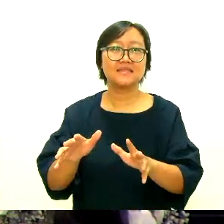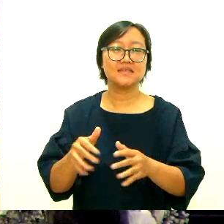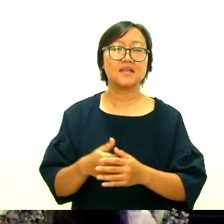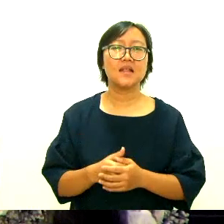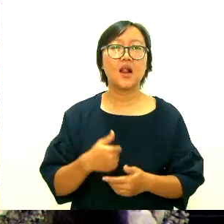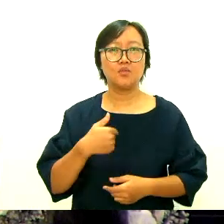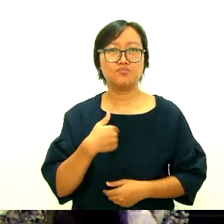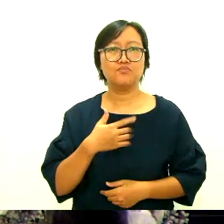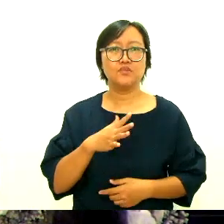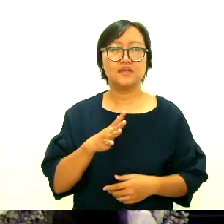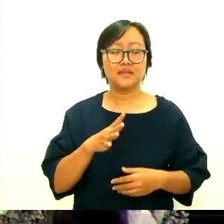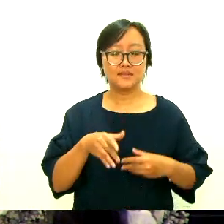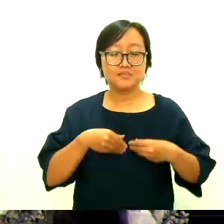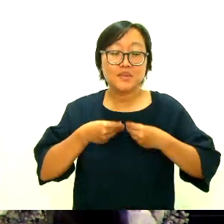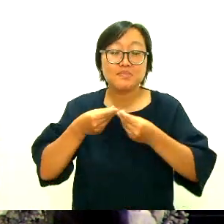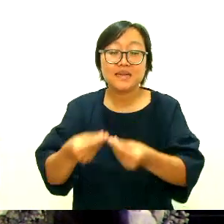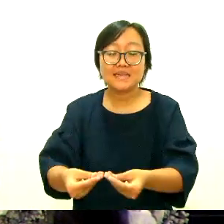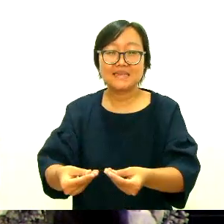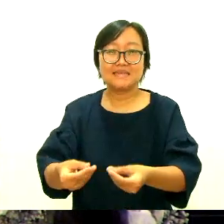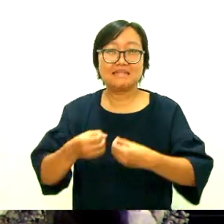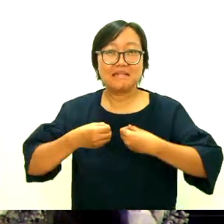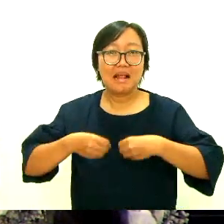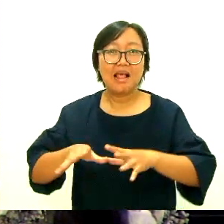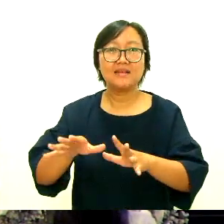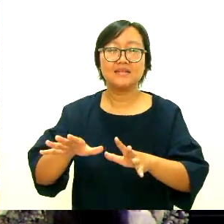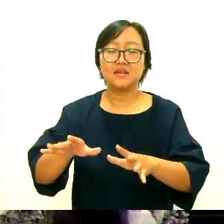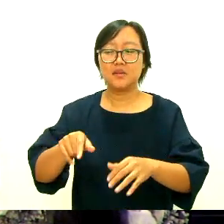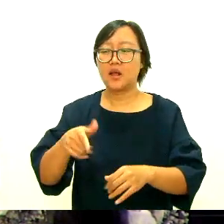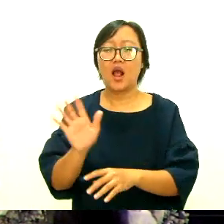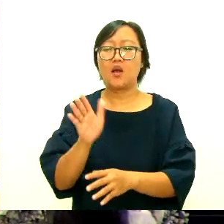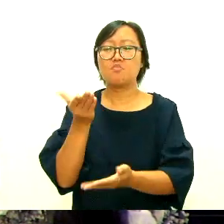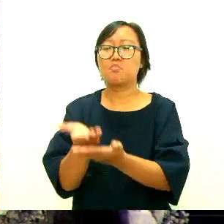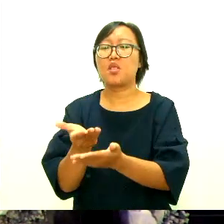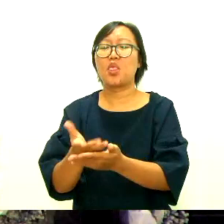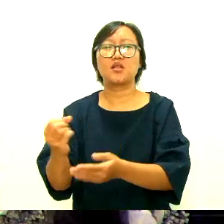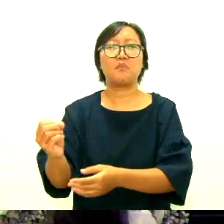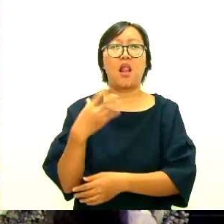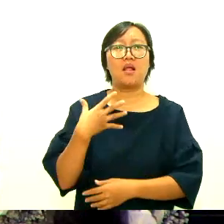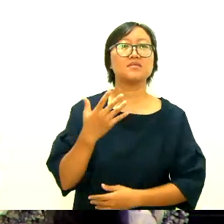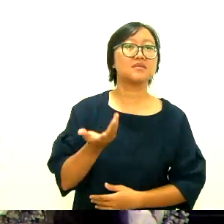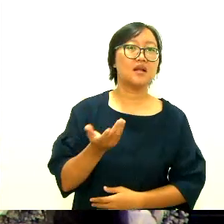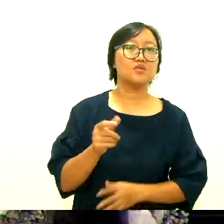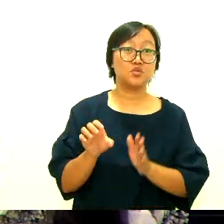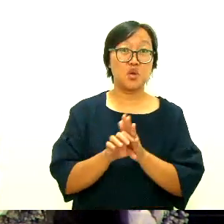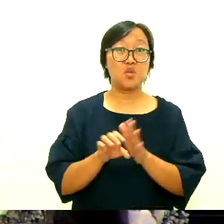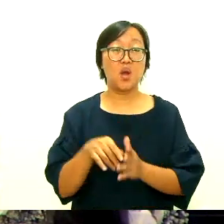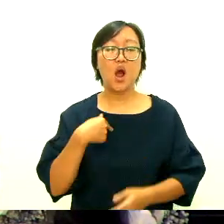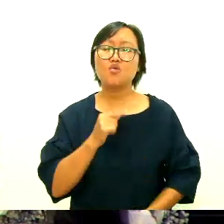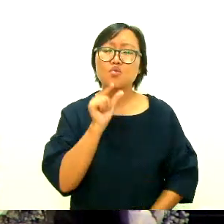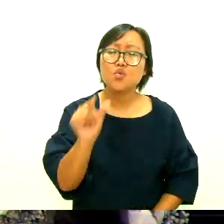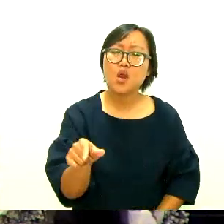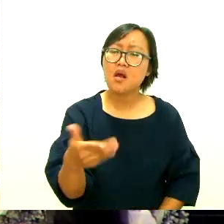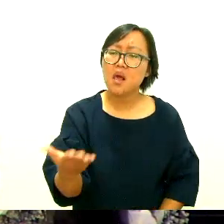bisa suatu tuntutan balas jasa kamu dulu diundang kenapa sekarang kamu tidak mengundang aduh